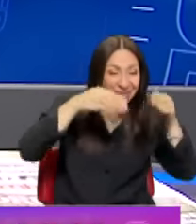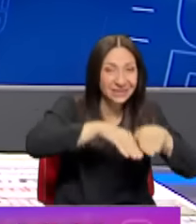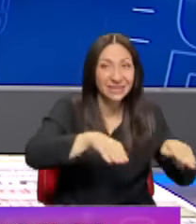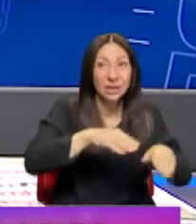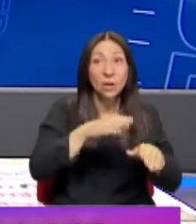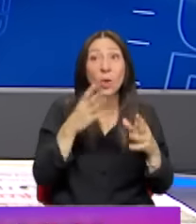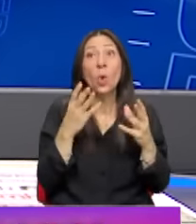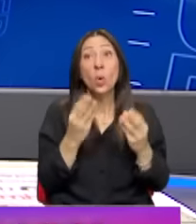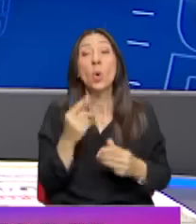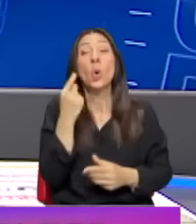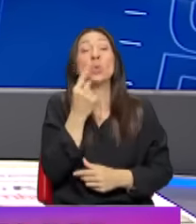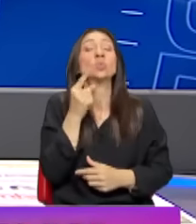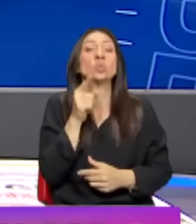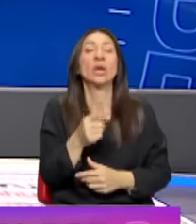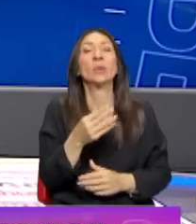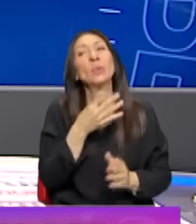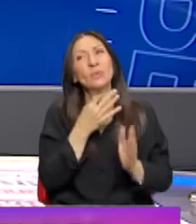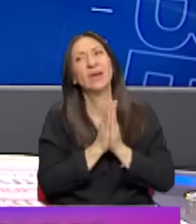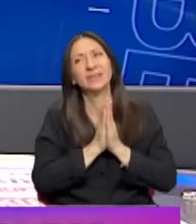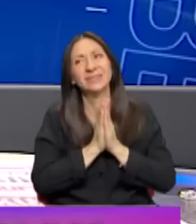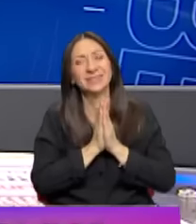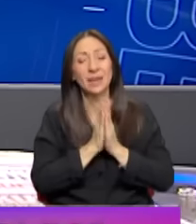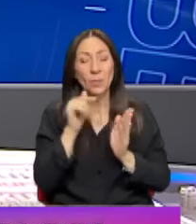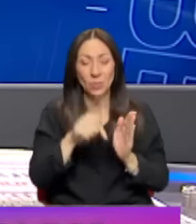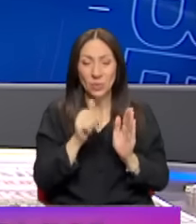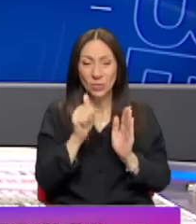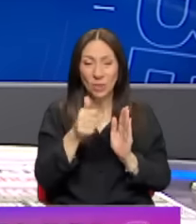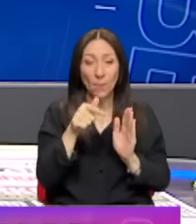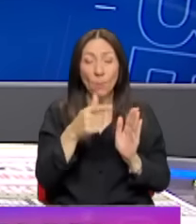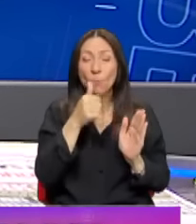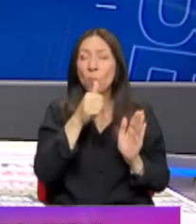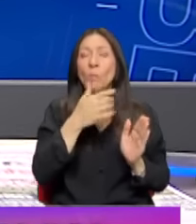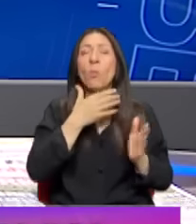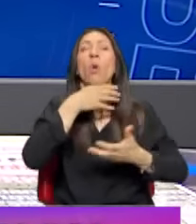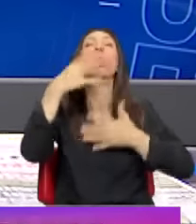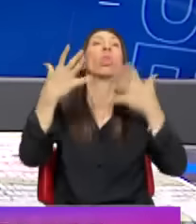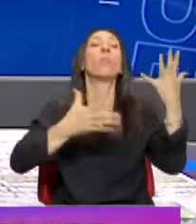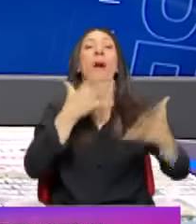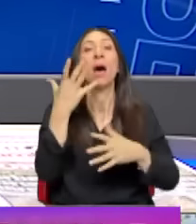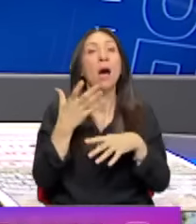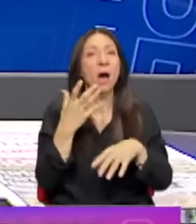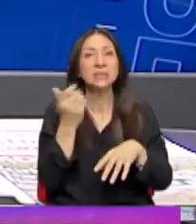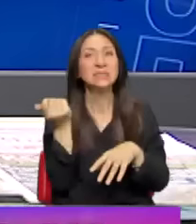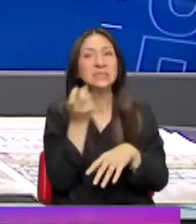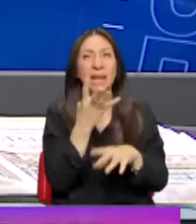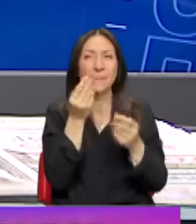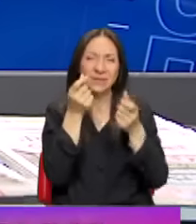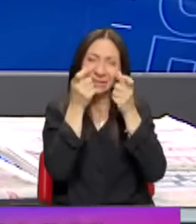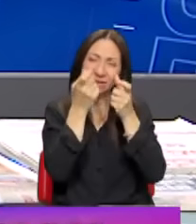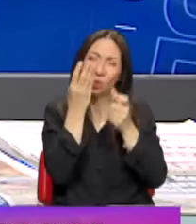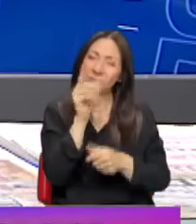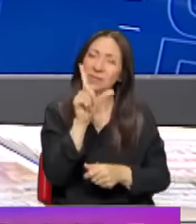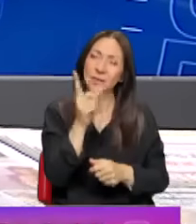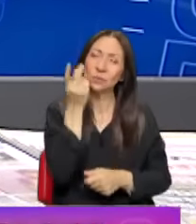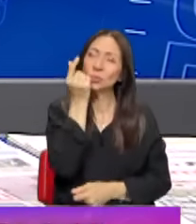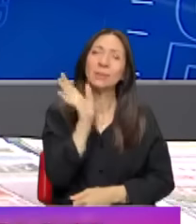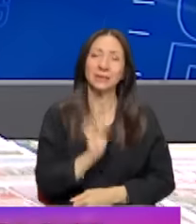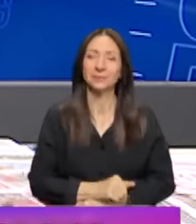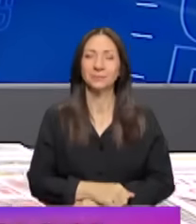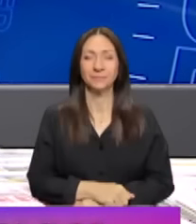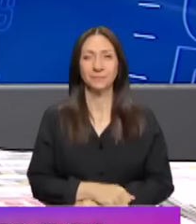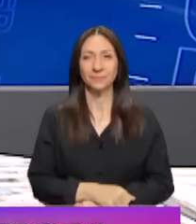durumlar doğuyor. O yüzden lütfen bugünlerde boğulma vakalarıyla ilgili de biraz daha dikkatli olmamız gerektiğini